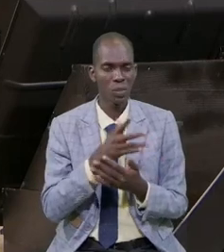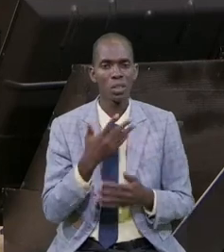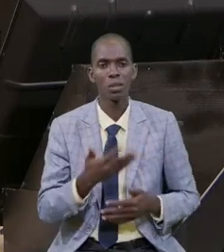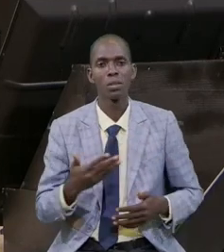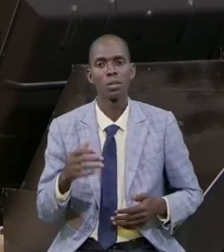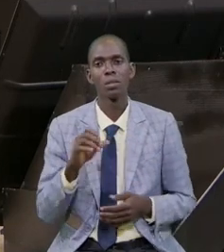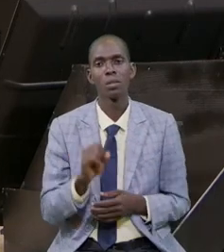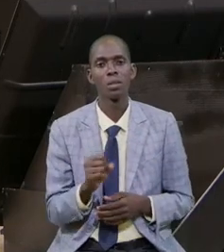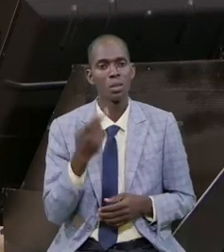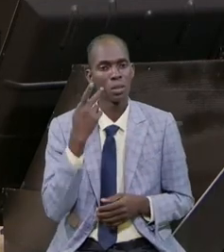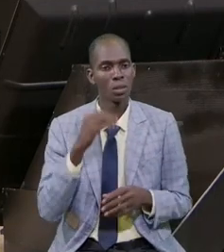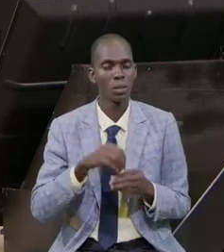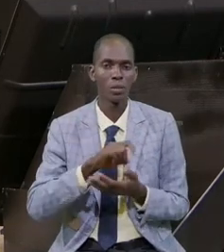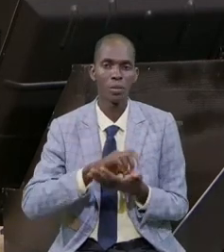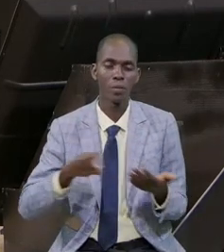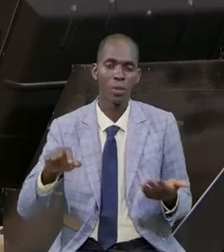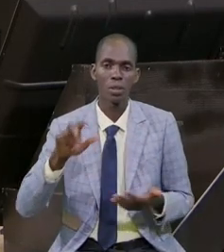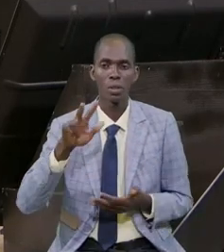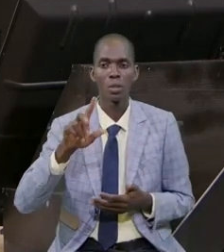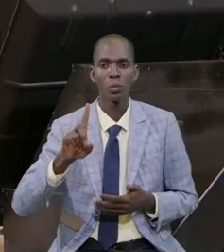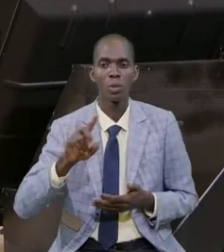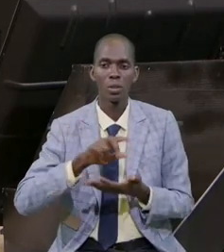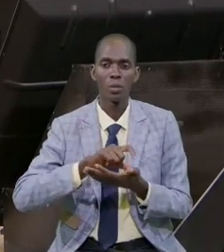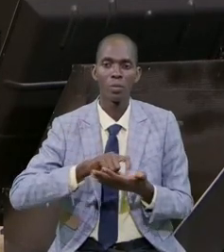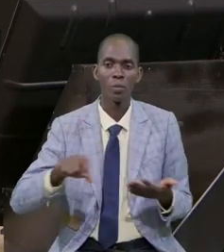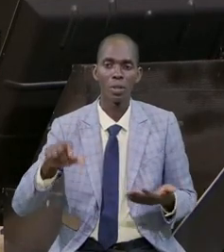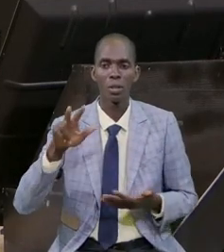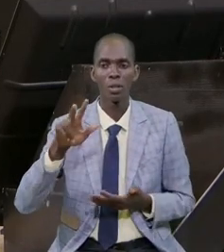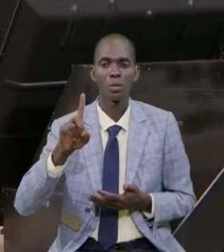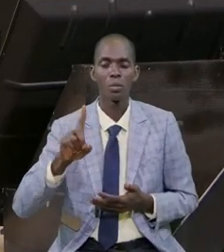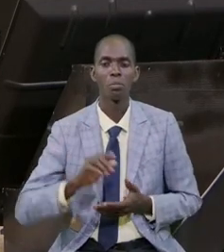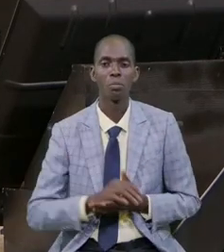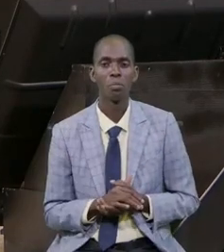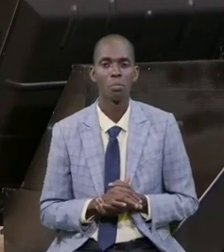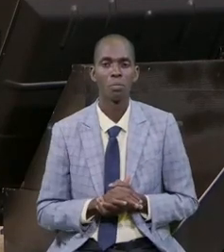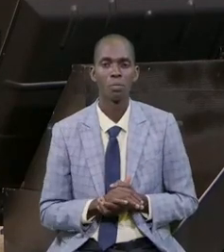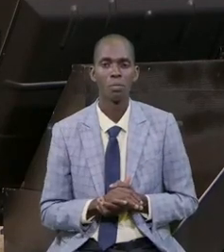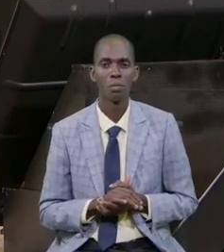avez besoin. 31 dit,